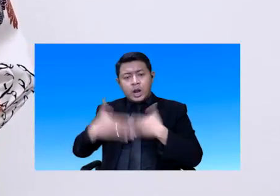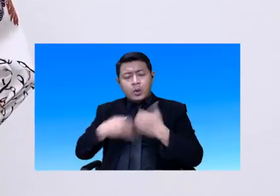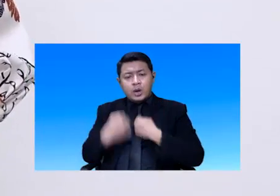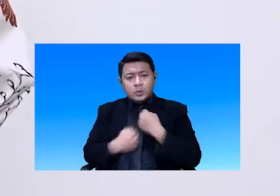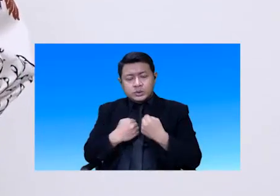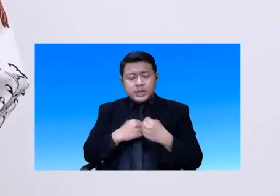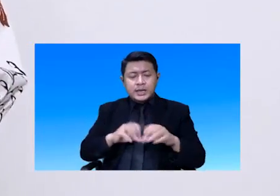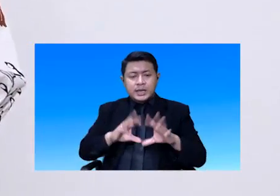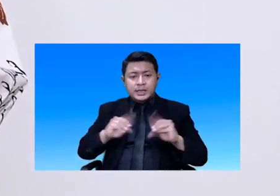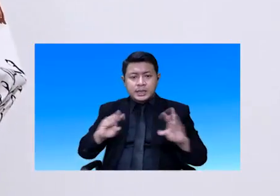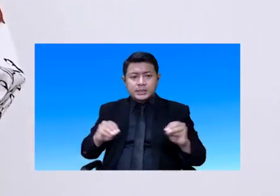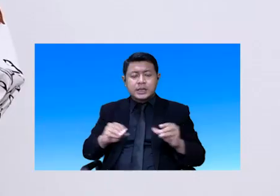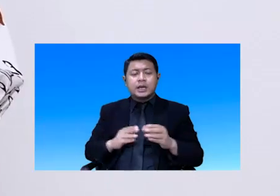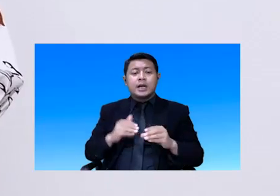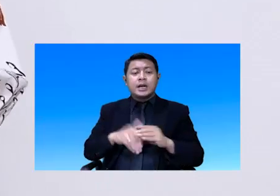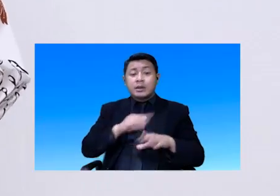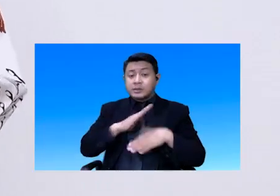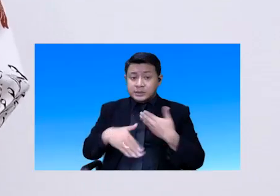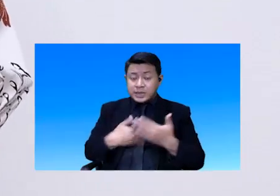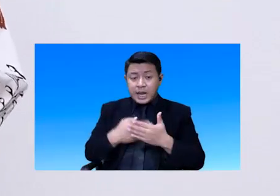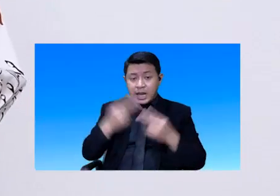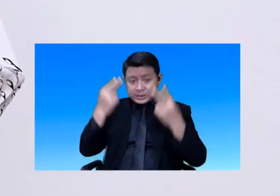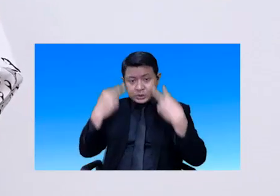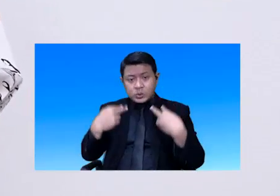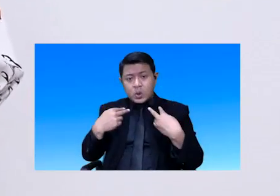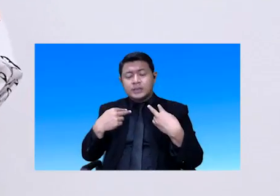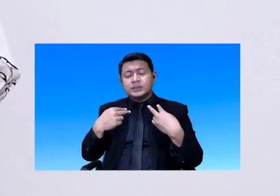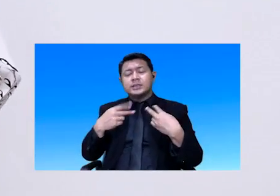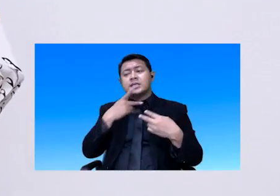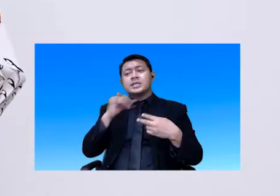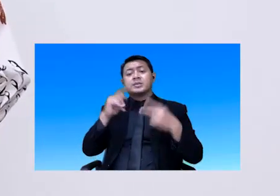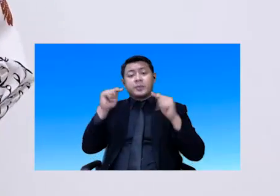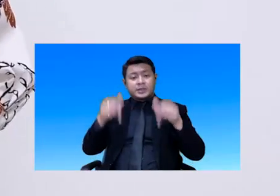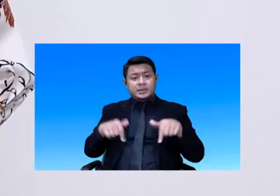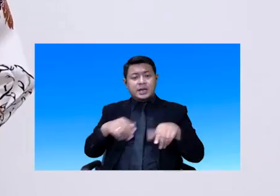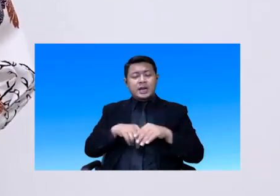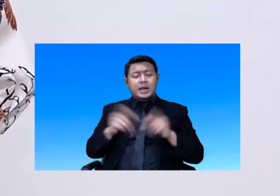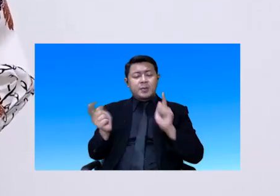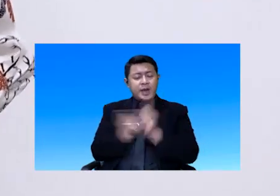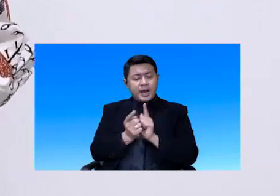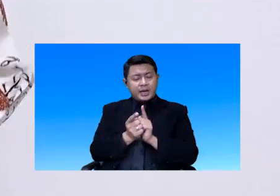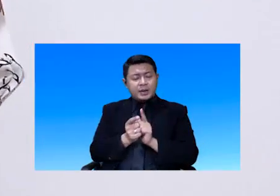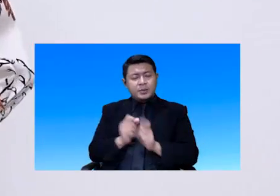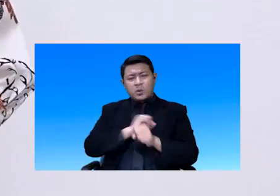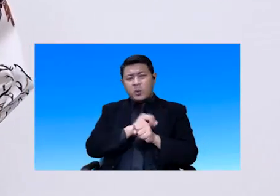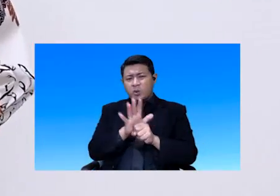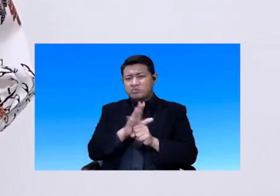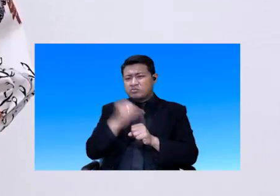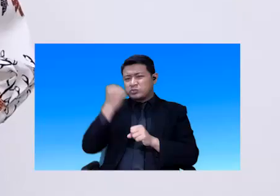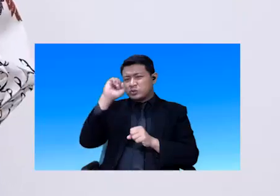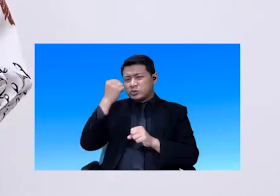kita dalam segala situasi. Seperti saat ini dalam menghadapi pandemi yang menyulitkan semua